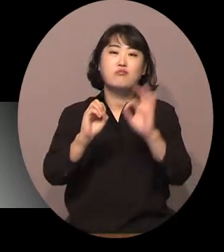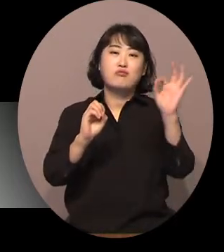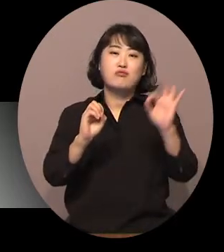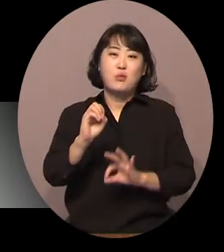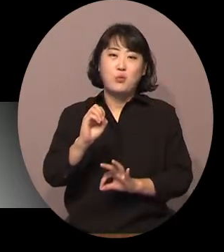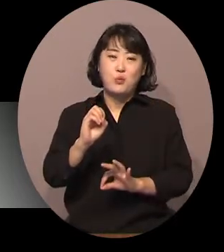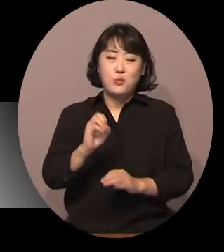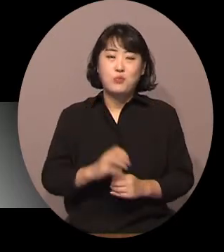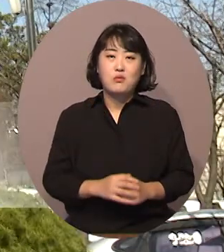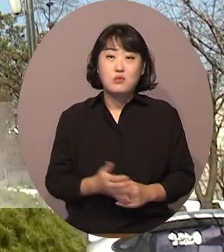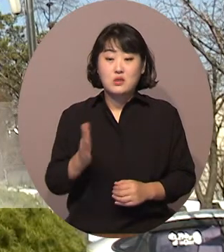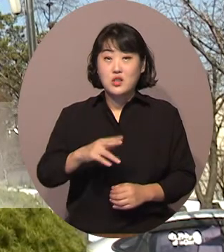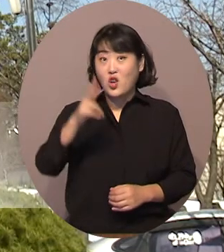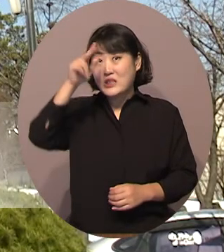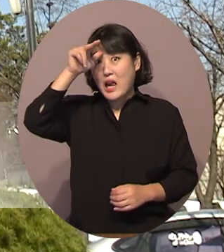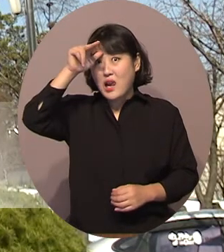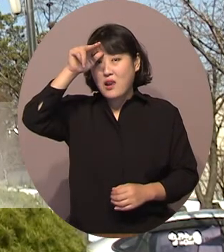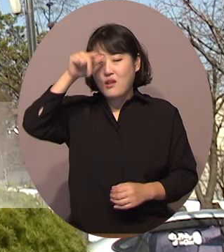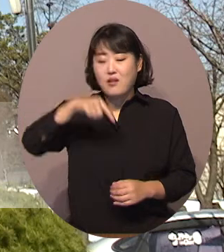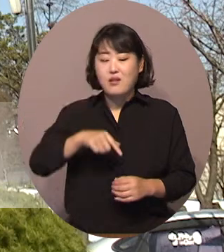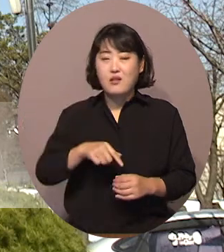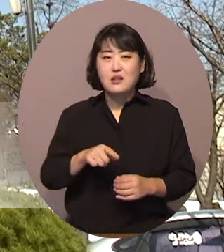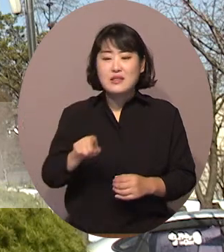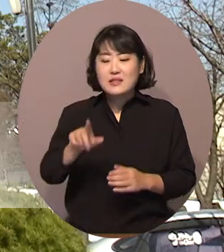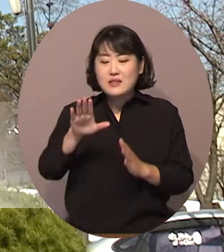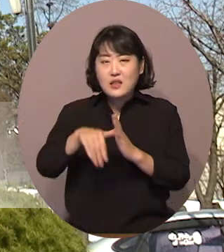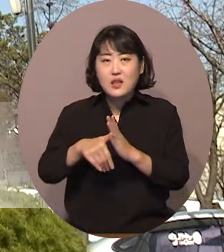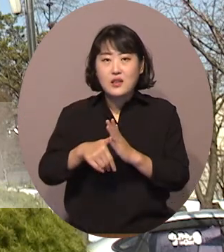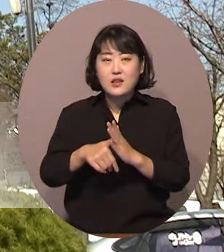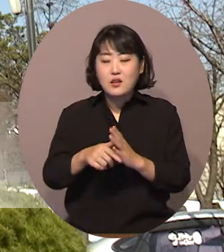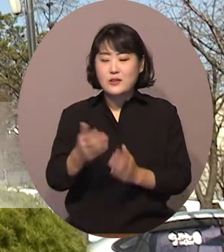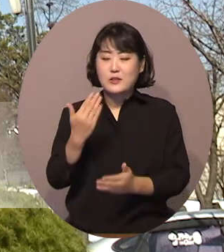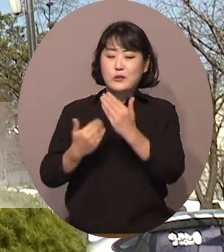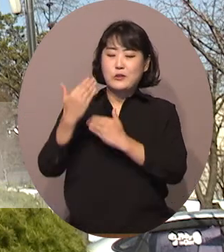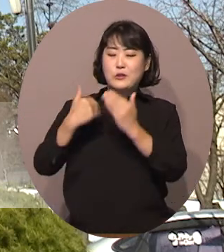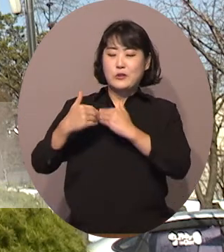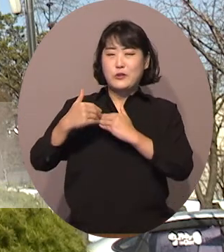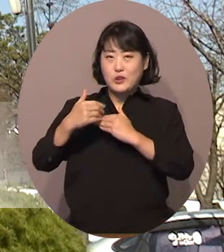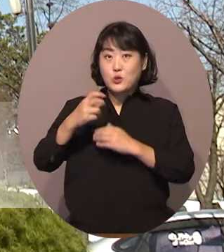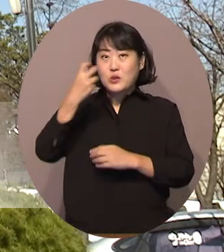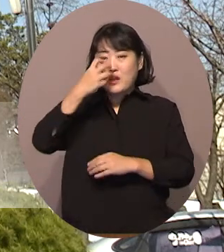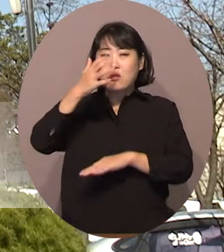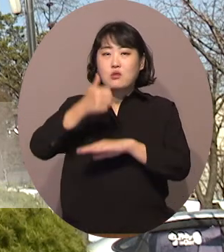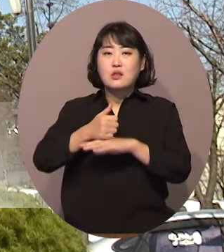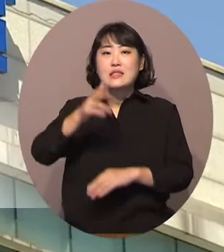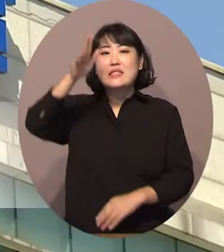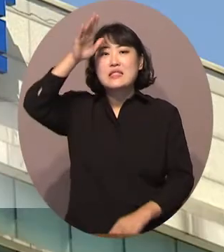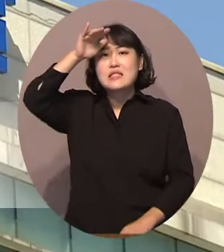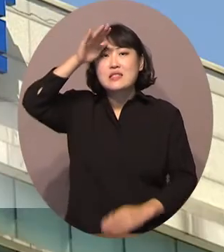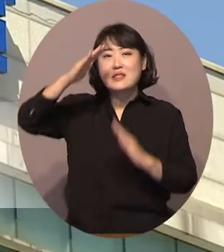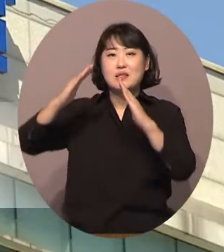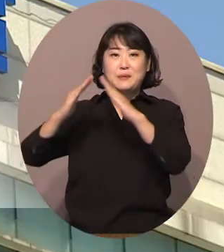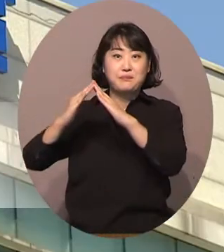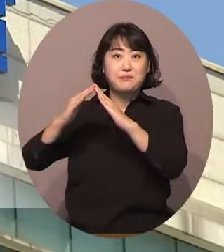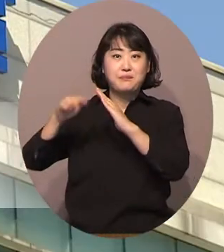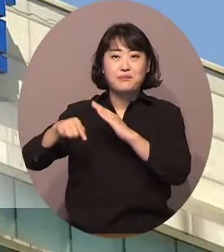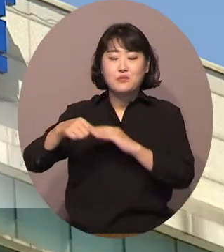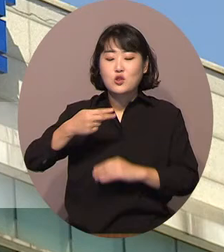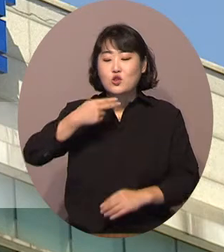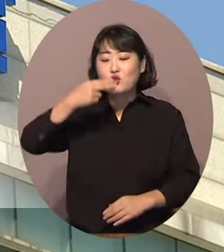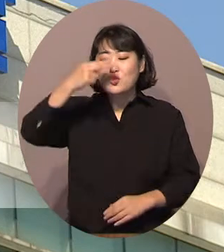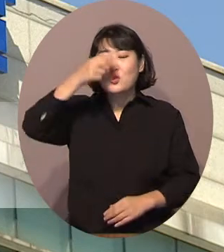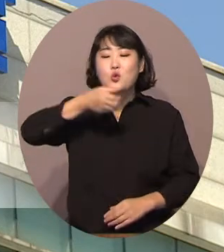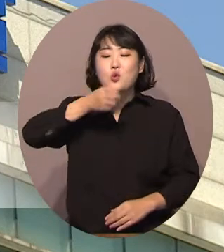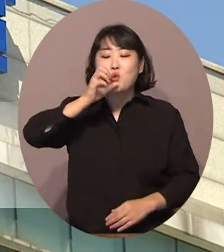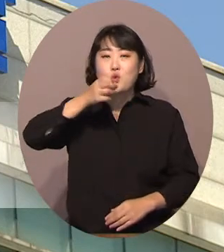측정됐습니다 그런데 경찰이 사고 당시 운전자의 동선을 역추적 치킨집에서 운전자가 술을 마시는